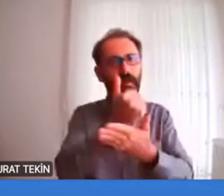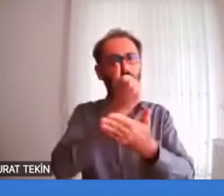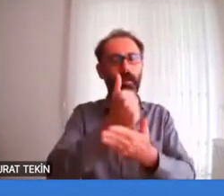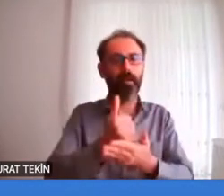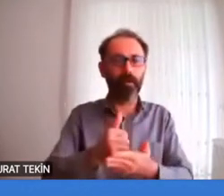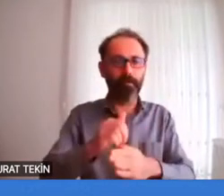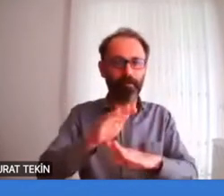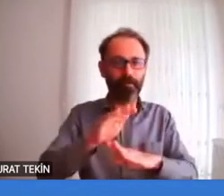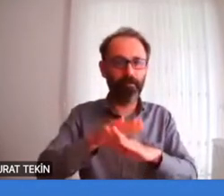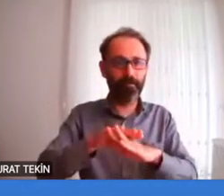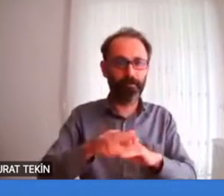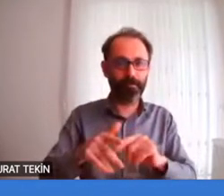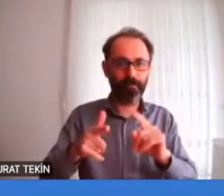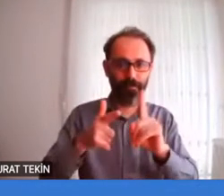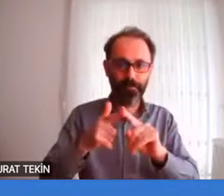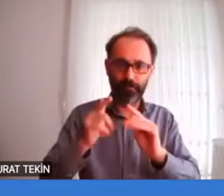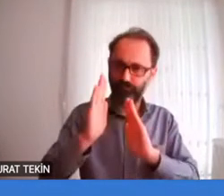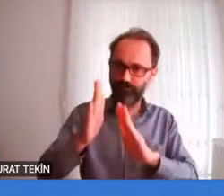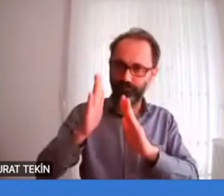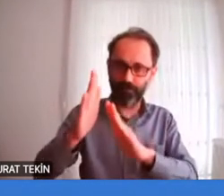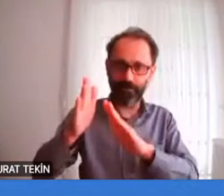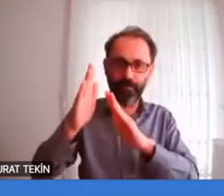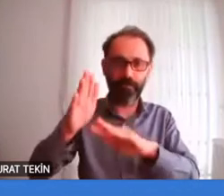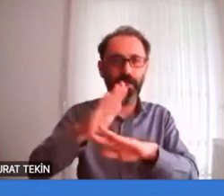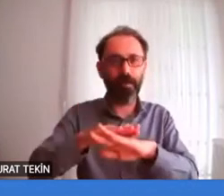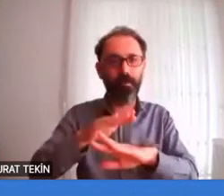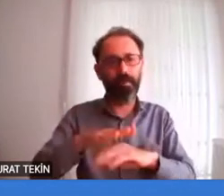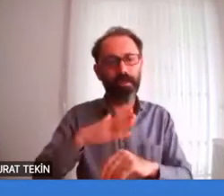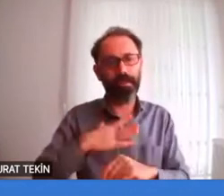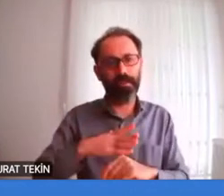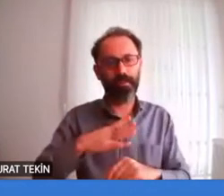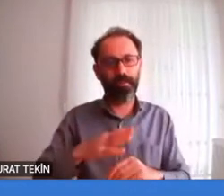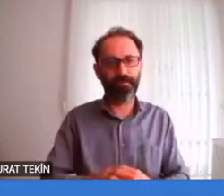zoru. İnşallah bundan sonra da devam ettireceğiz.